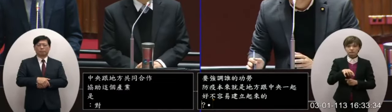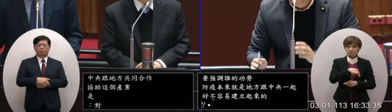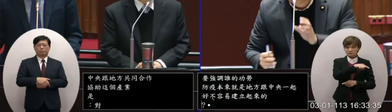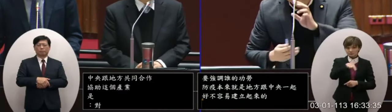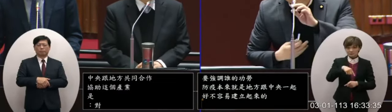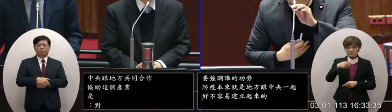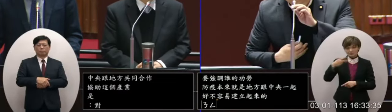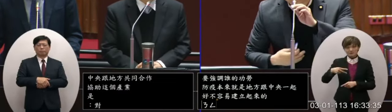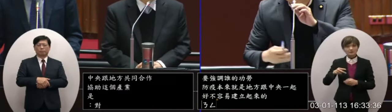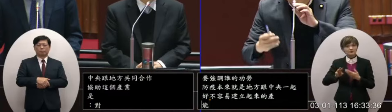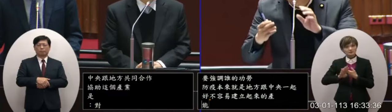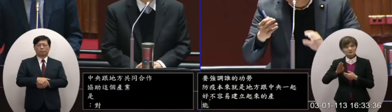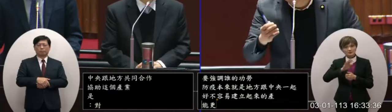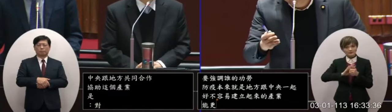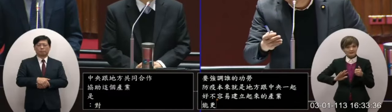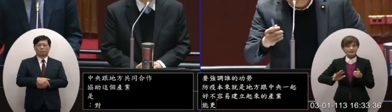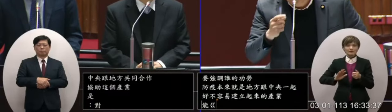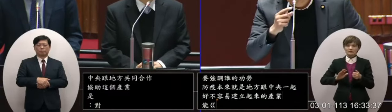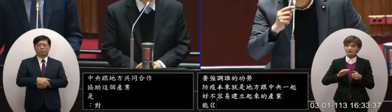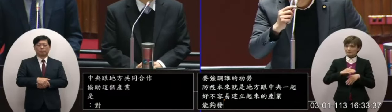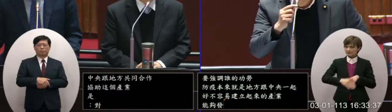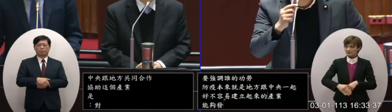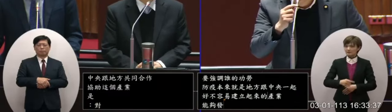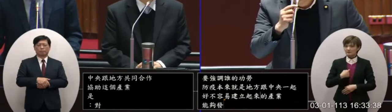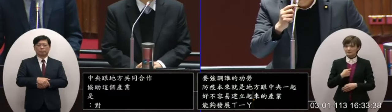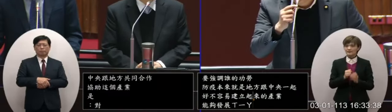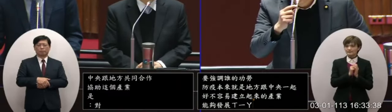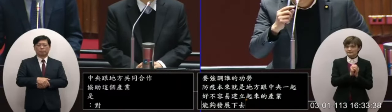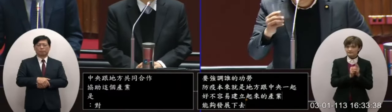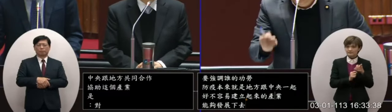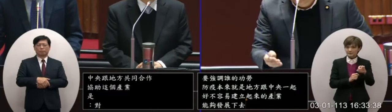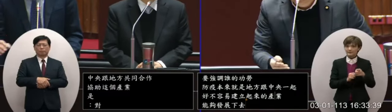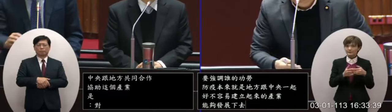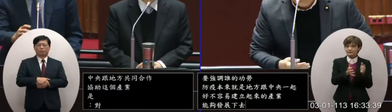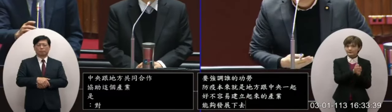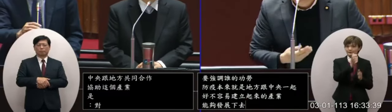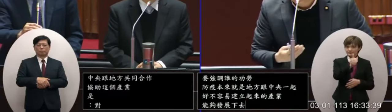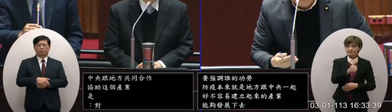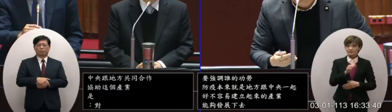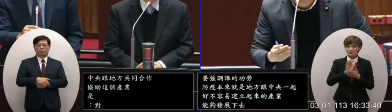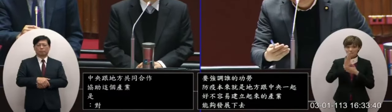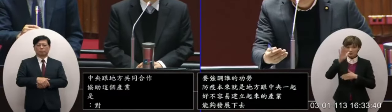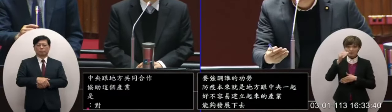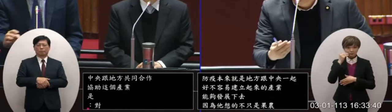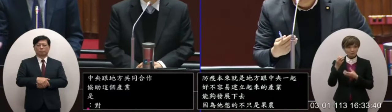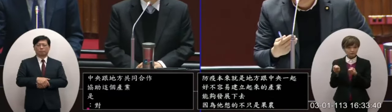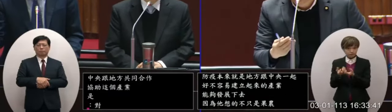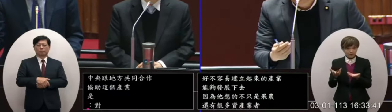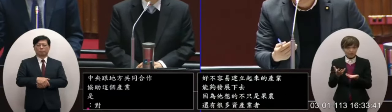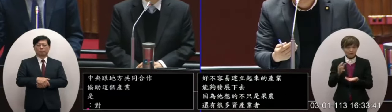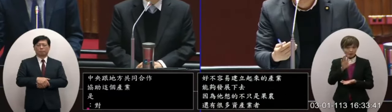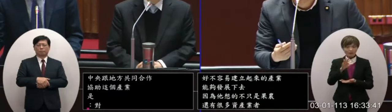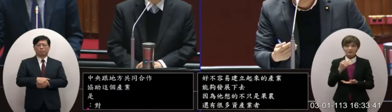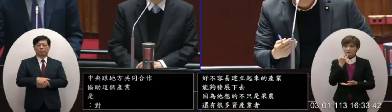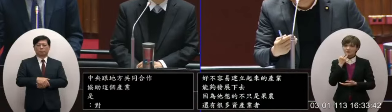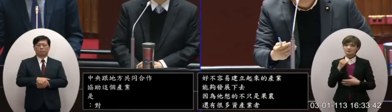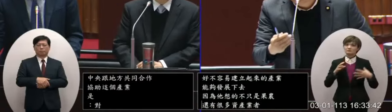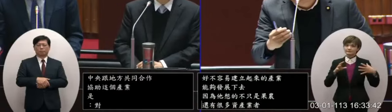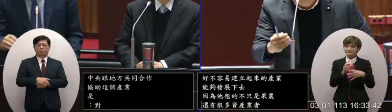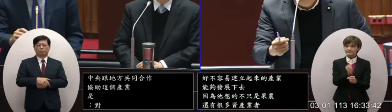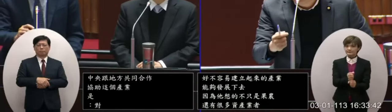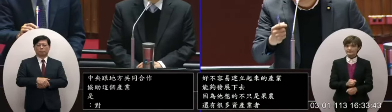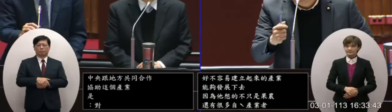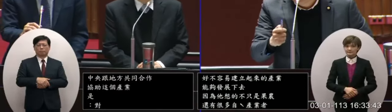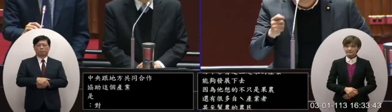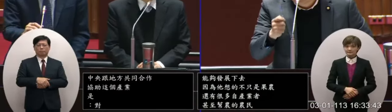民，所以这个部分也要拜托我们部长，未来若是安尼经营，咱会当共同的合作。台东县